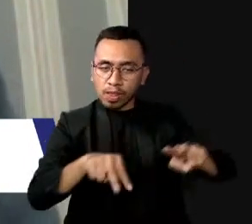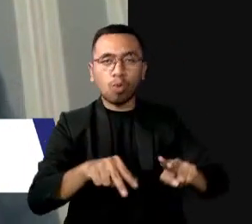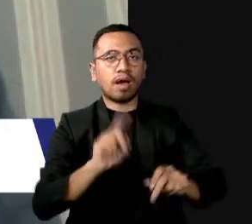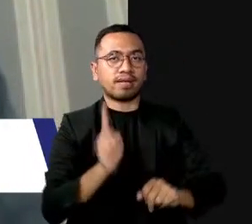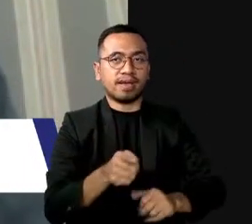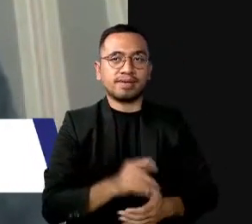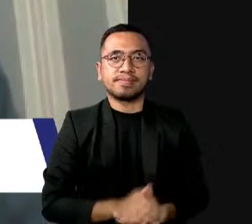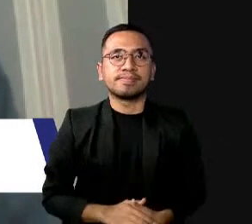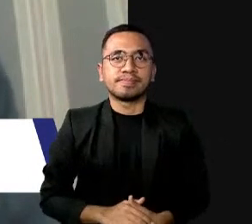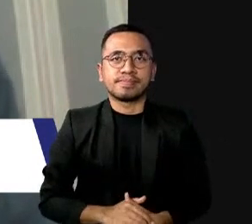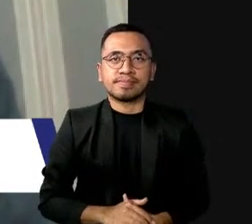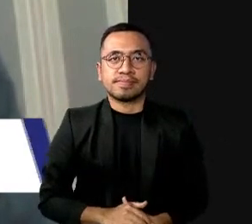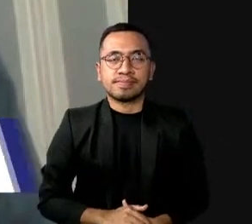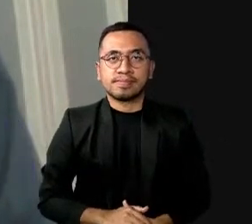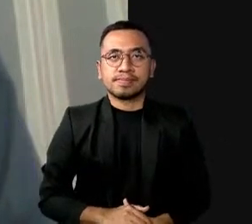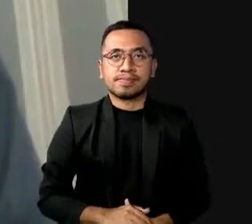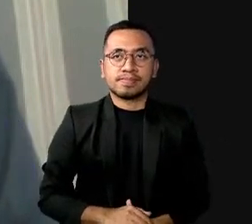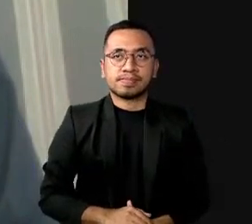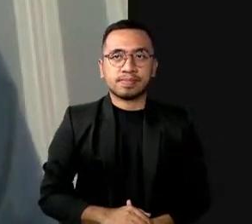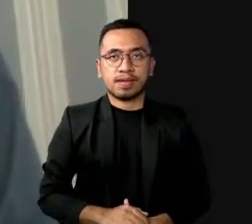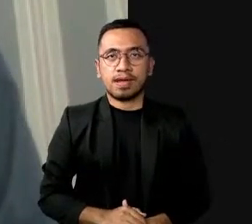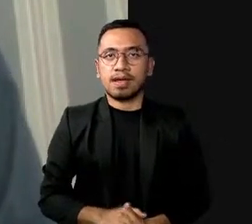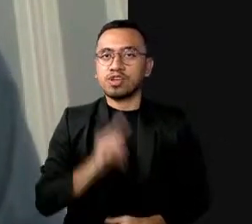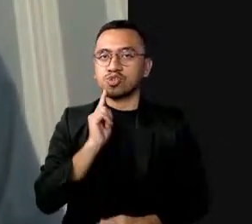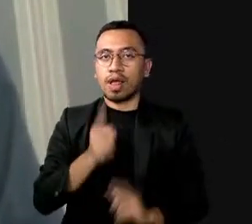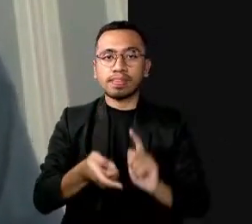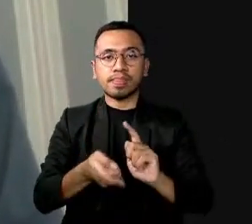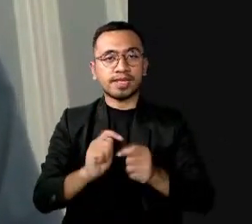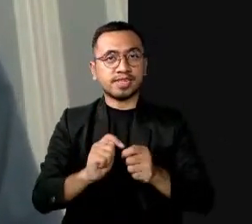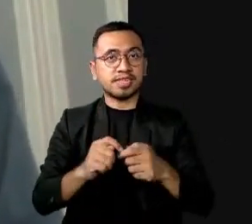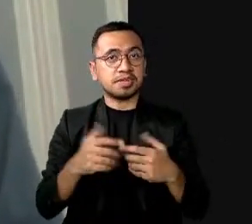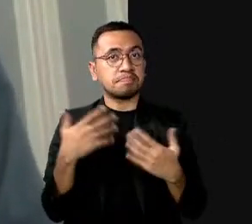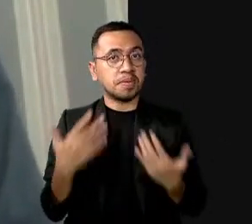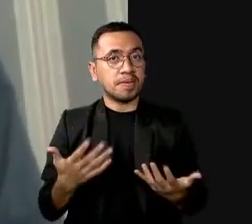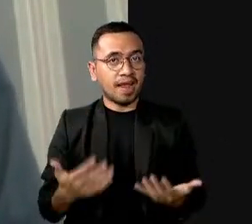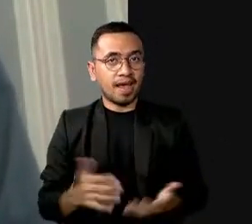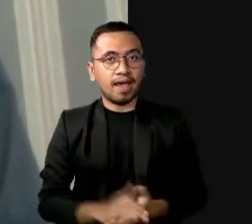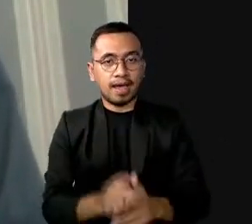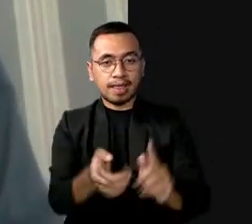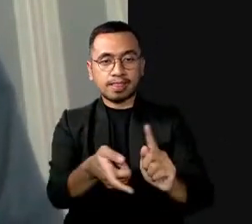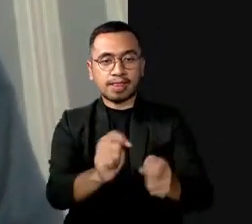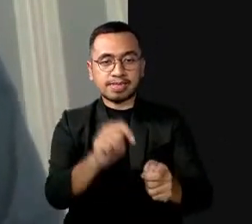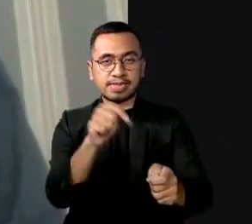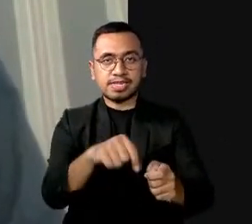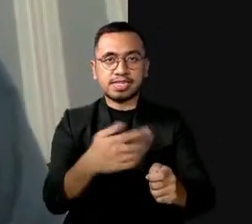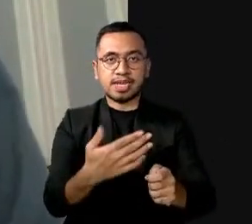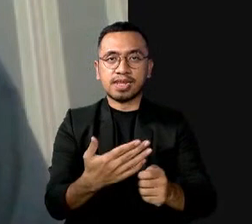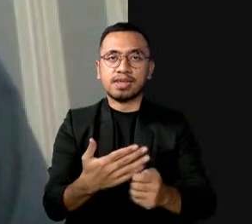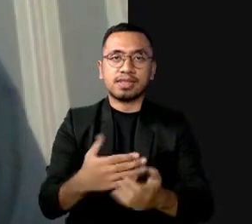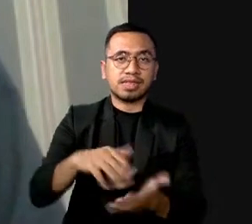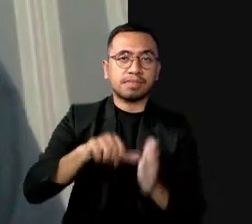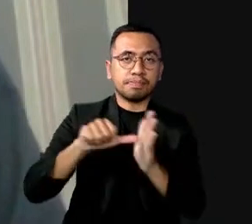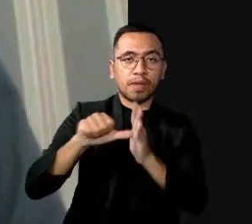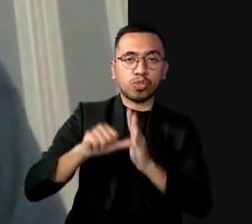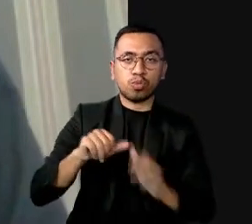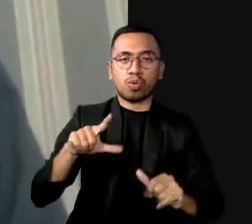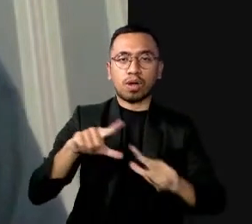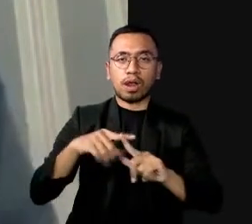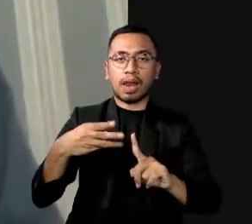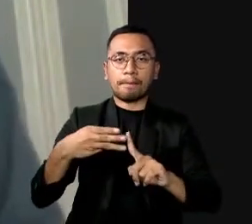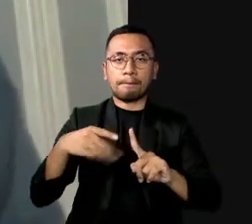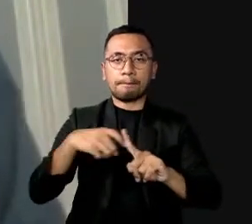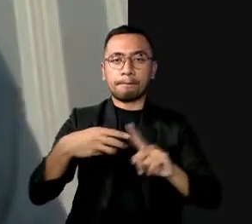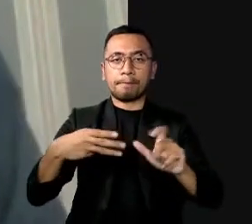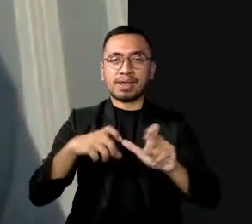nah eh Lalu bagaimana terkait dengan testing testing kita dibantu juga dengan legenda satu hari hanya